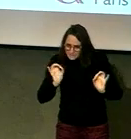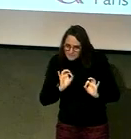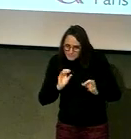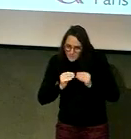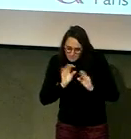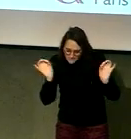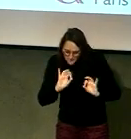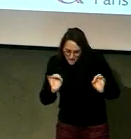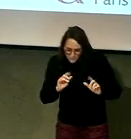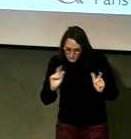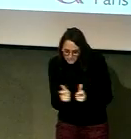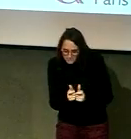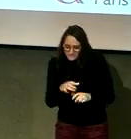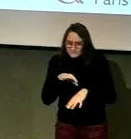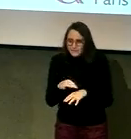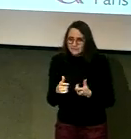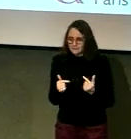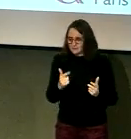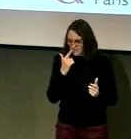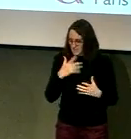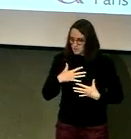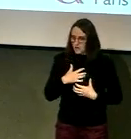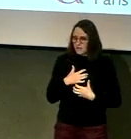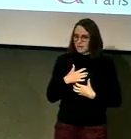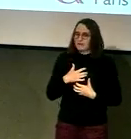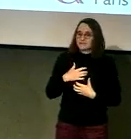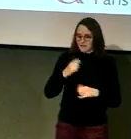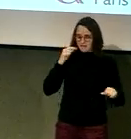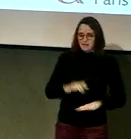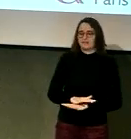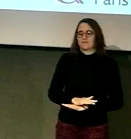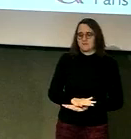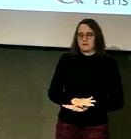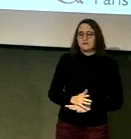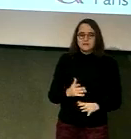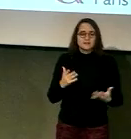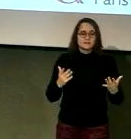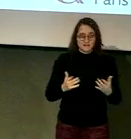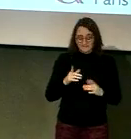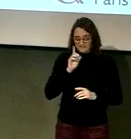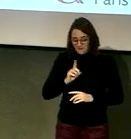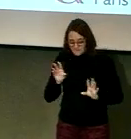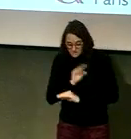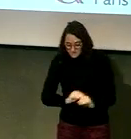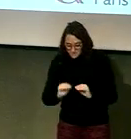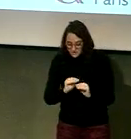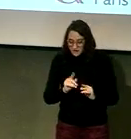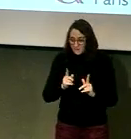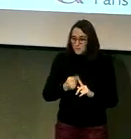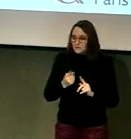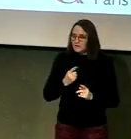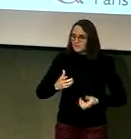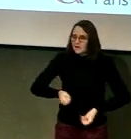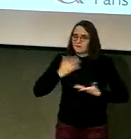maladies. Donc, il y a toujours ce décalage et ça reste invisible. Donc, quand on prend en charge la femme, libérer cette parole et